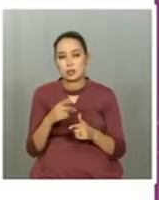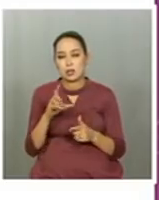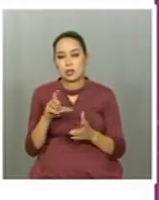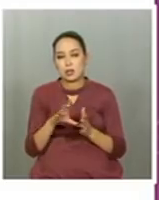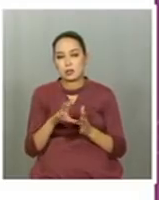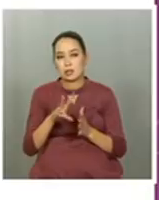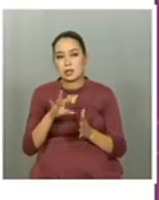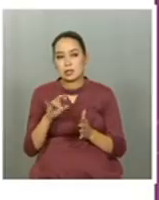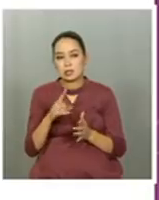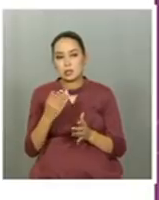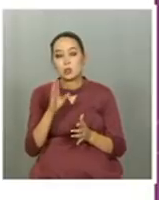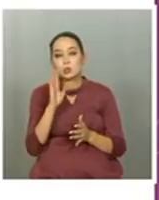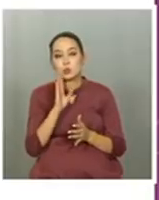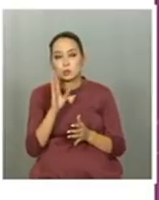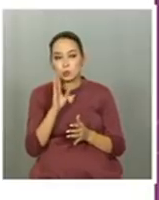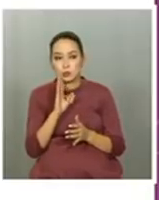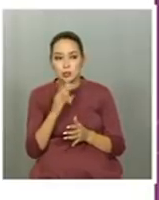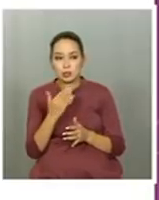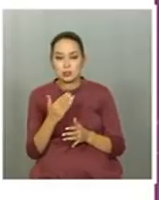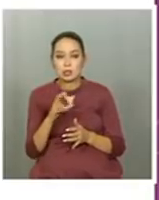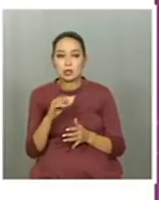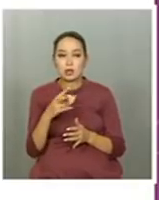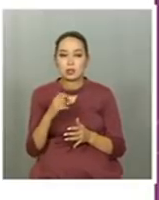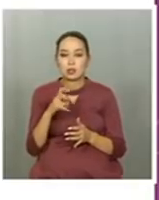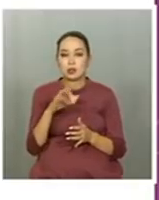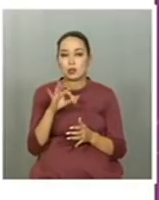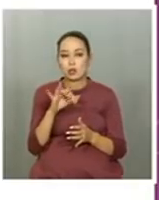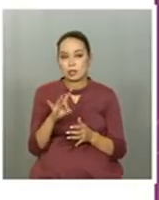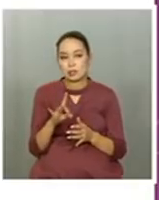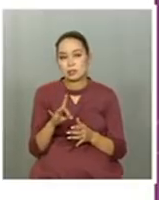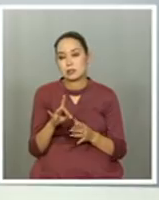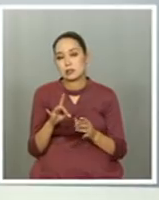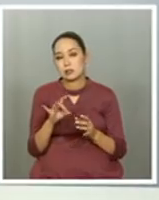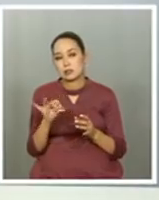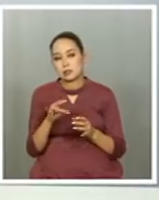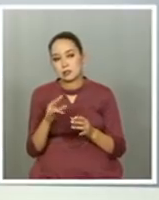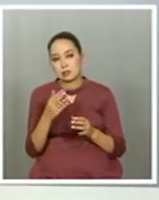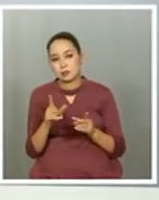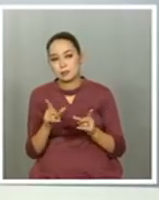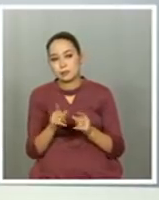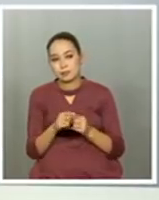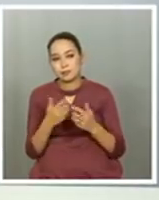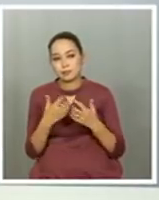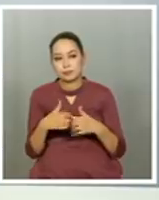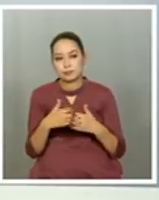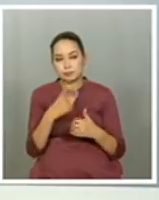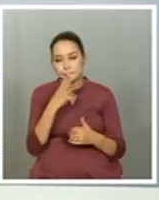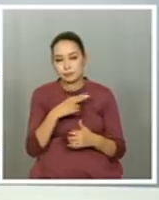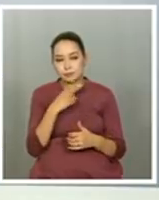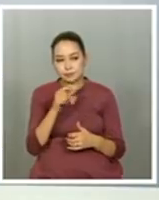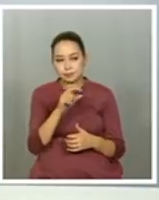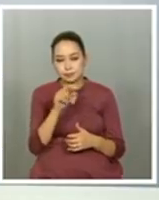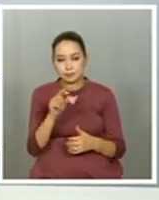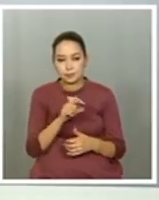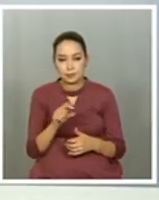хлорды калий хлоридінің электролизі арқылы алады, яғни калий хлоридінің балқымасының электролизі